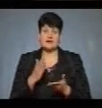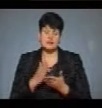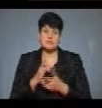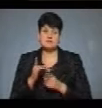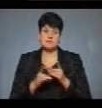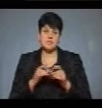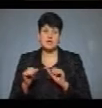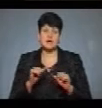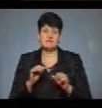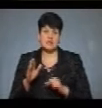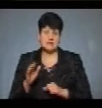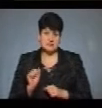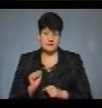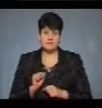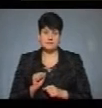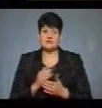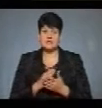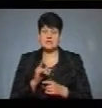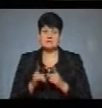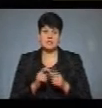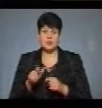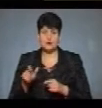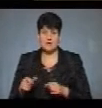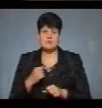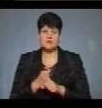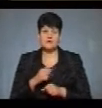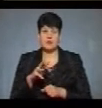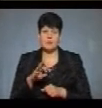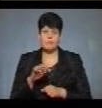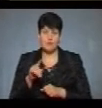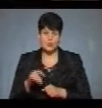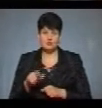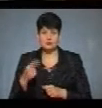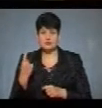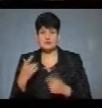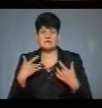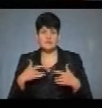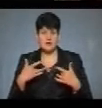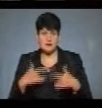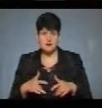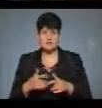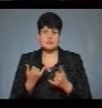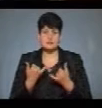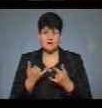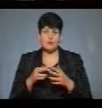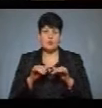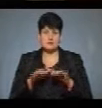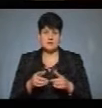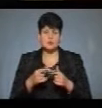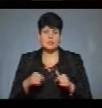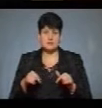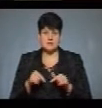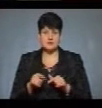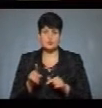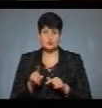зміна людей, які працювали в МОЗ, люди одізвільняються. Якраз от той процес реорганізації, він через то якраз